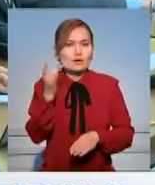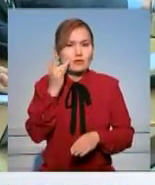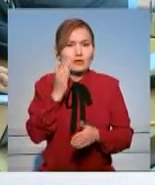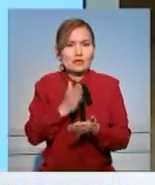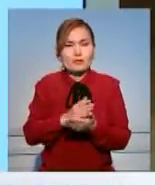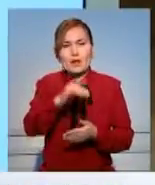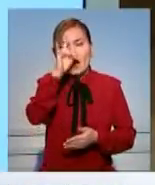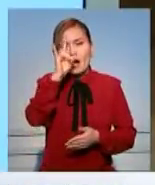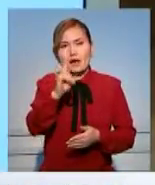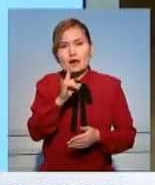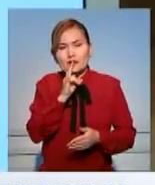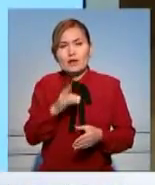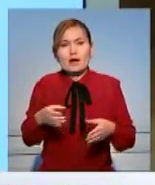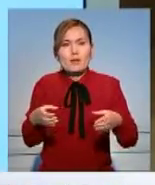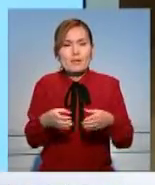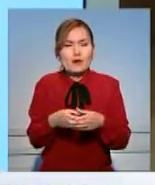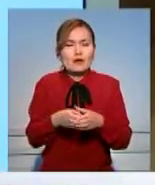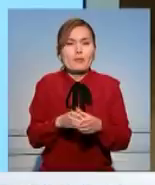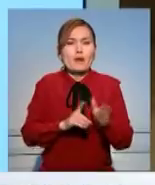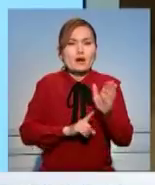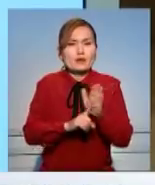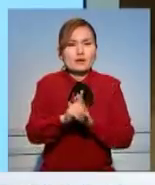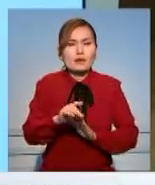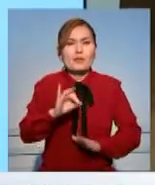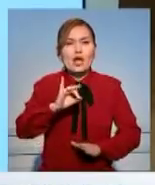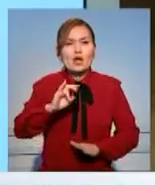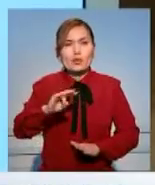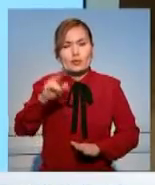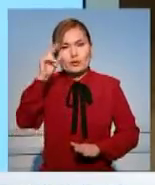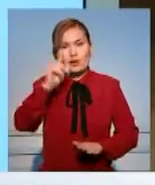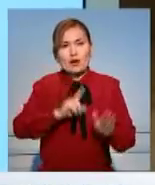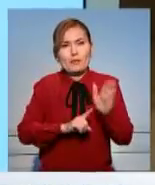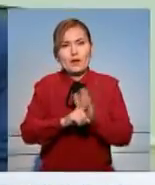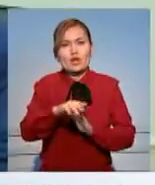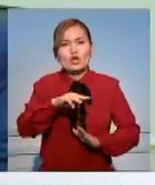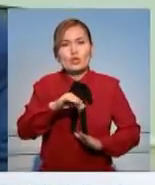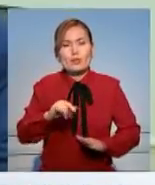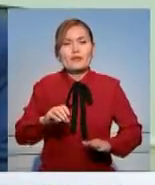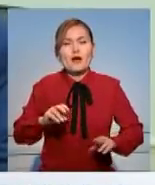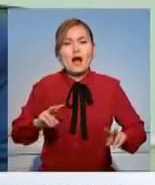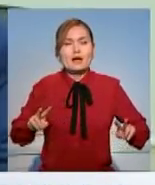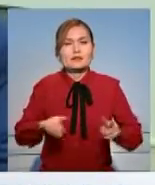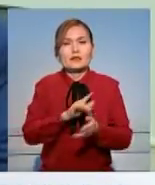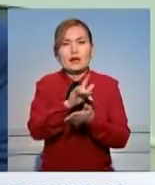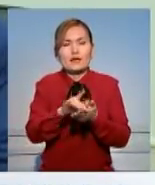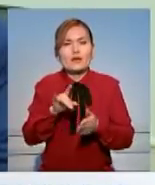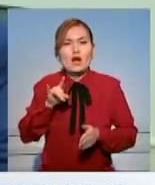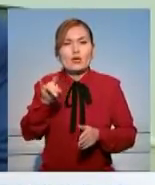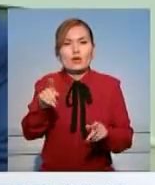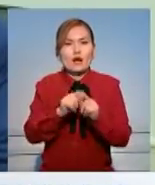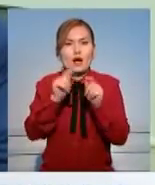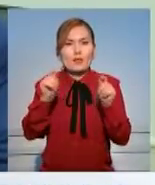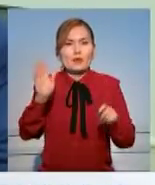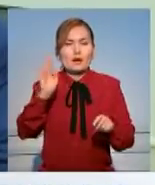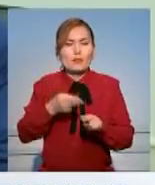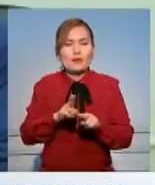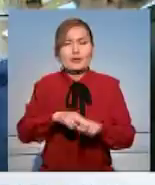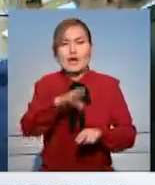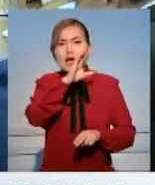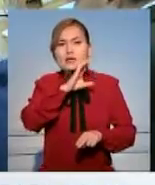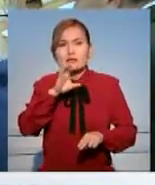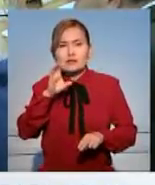келеді. Қазақ диаспорасының бастамасымен маусымның бірінен бастап Түмен Астана әуе қатынасы ашылады. Айта кетерлігі, Сібірде